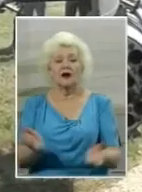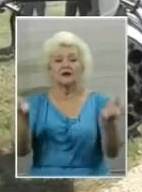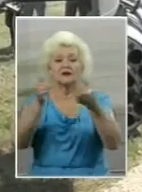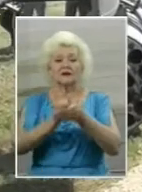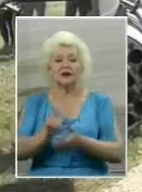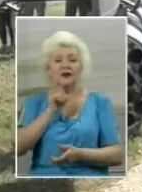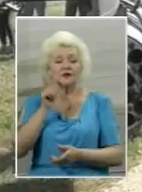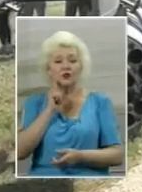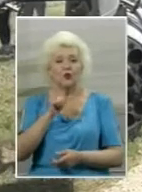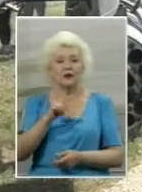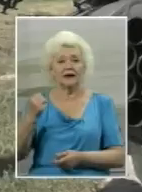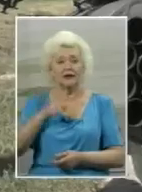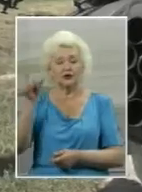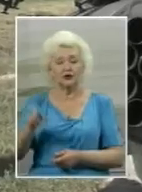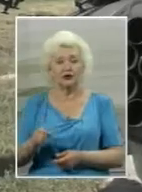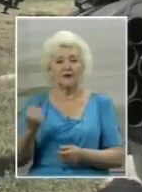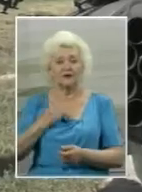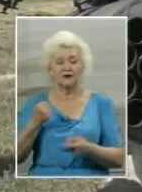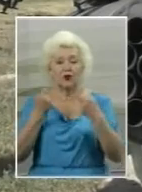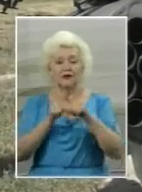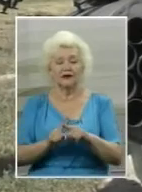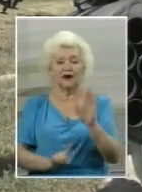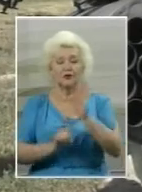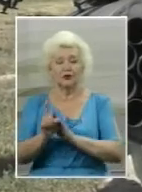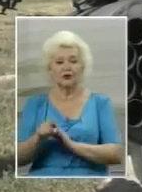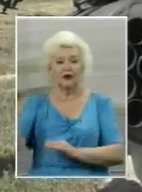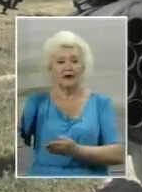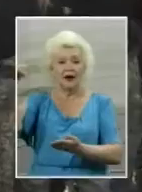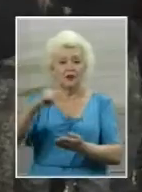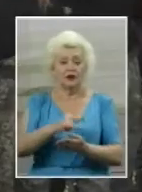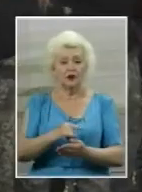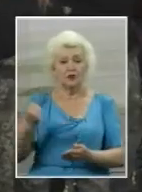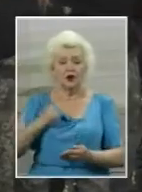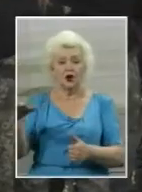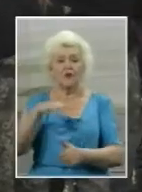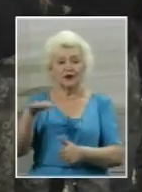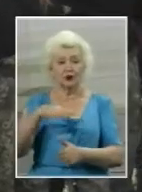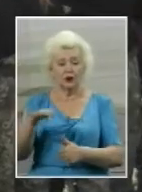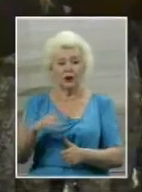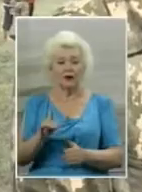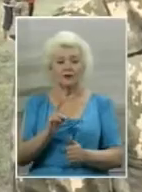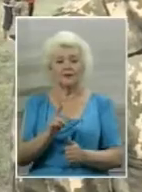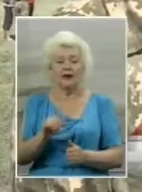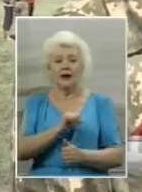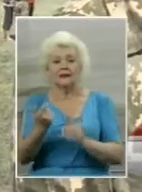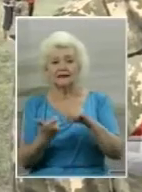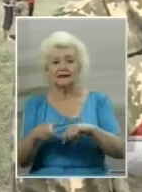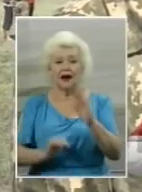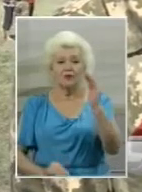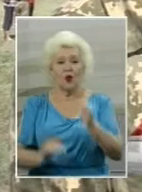Знайомство юних джур з військовою технікою почалося з прильоту бойового вертольоту. Так же можна груз підвозити. З самого